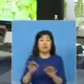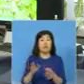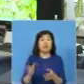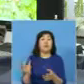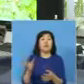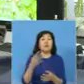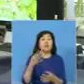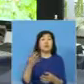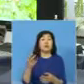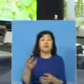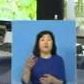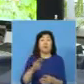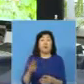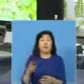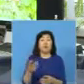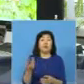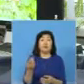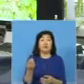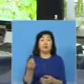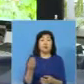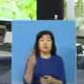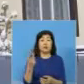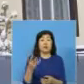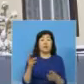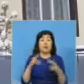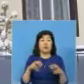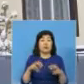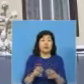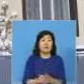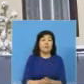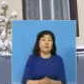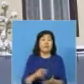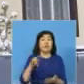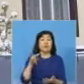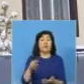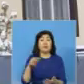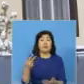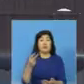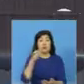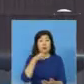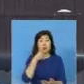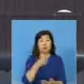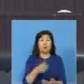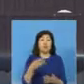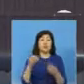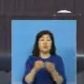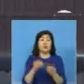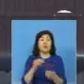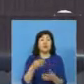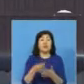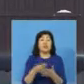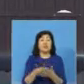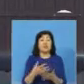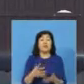42 миллиона. Остальные 2 проекта у нас рассматриваются. В плане в 2020 году 10 инвестпроектов на 745